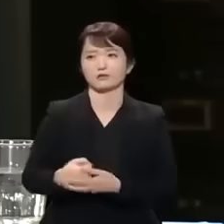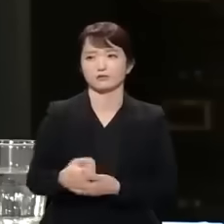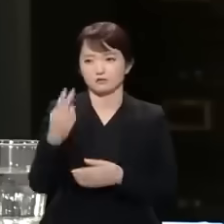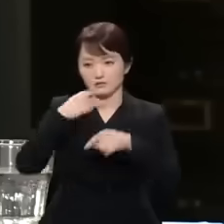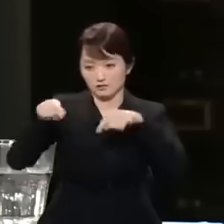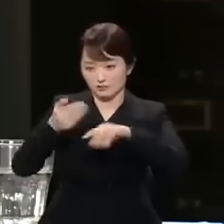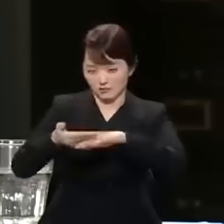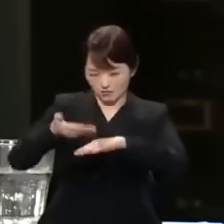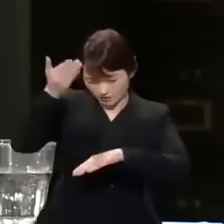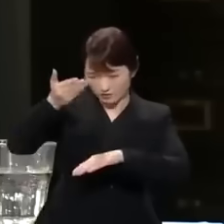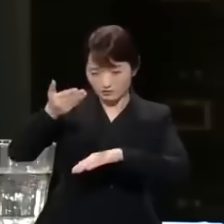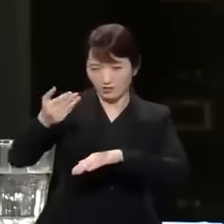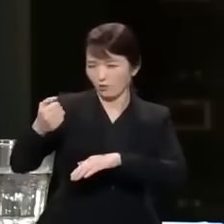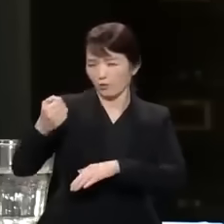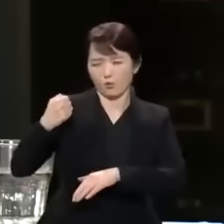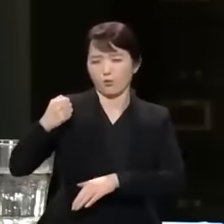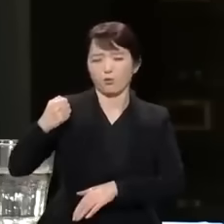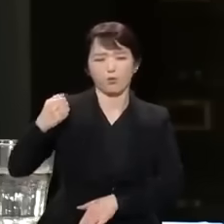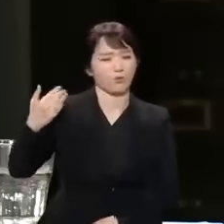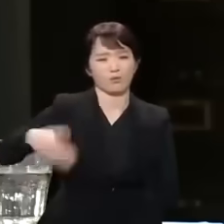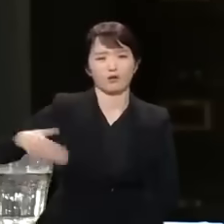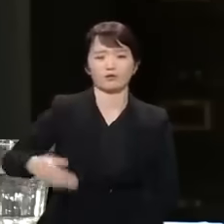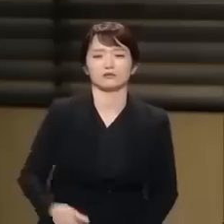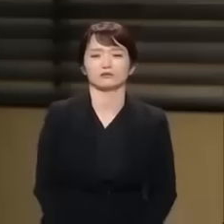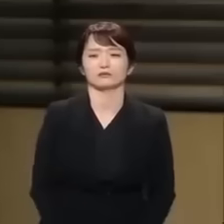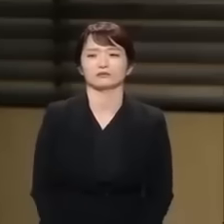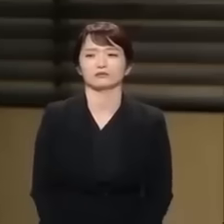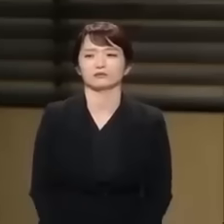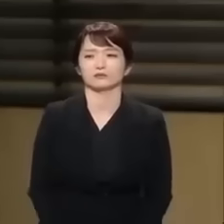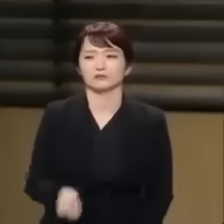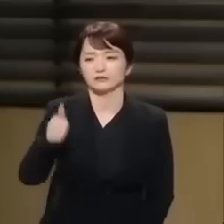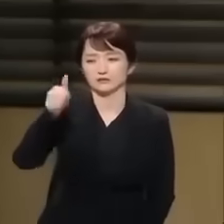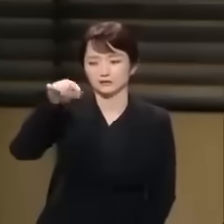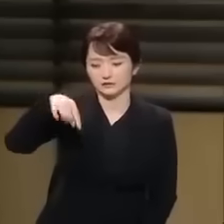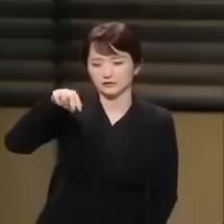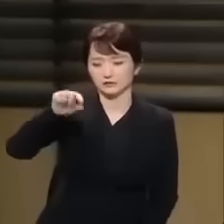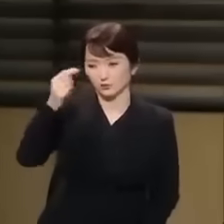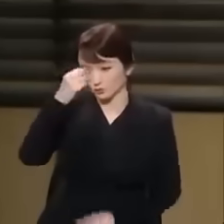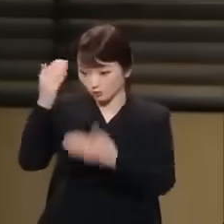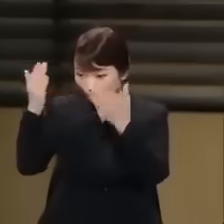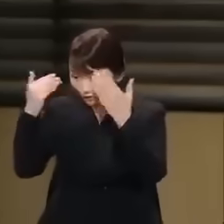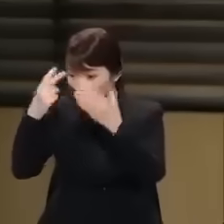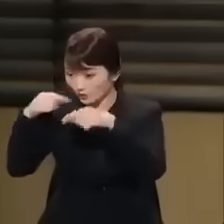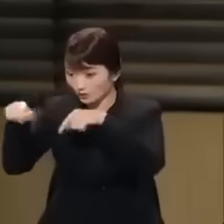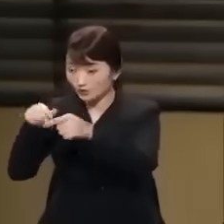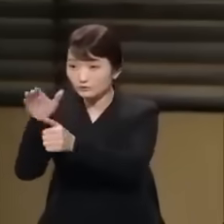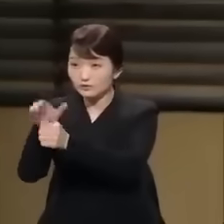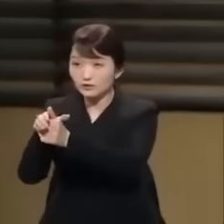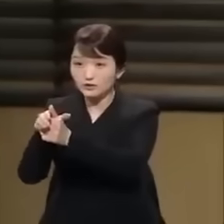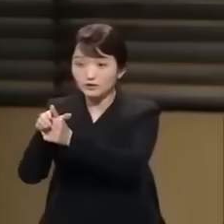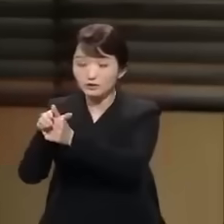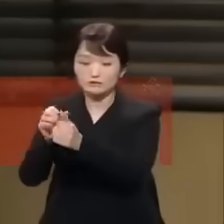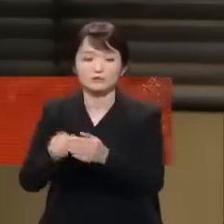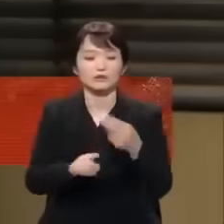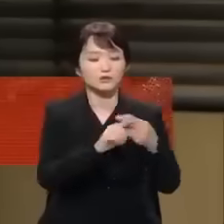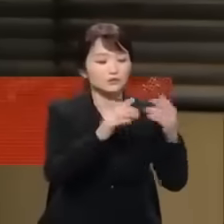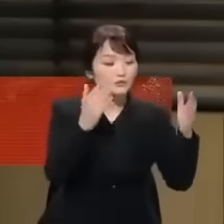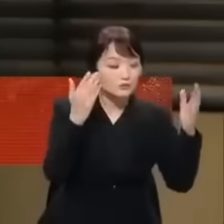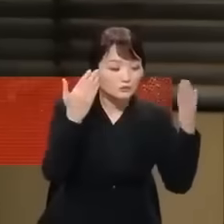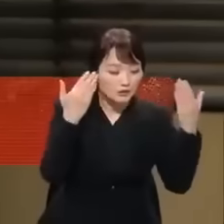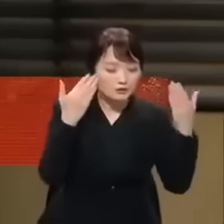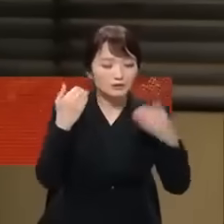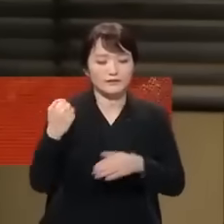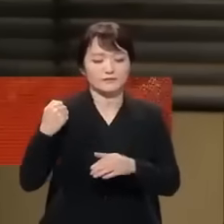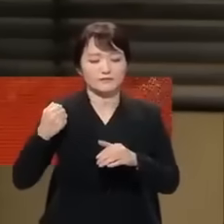넘어선다 그니까 지금 현지역 감독은 휴은 고등학교 감독입니다 그런데 휴문 중학교에 영향력을 행사하고 있는 것처럼 보인다라는